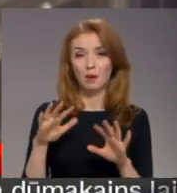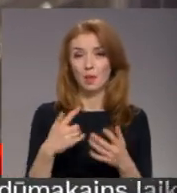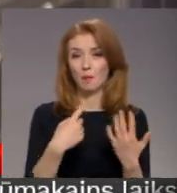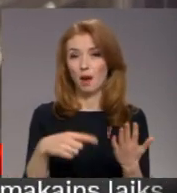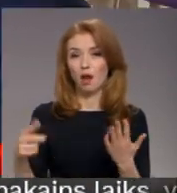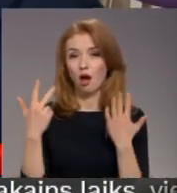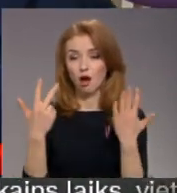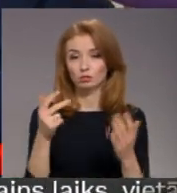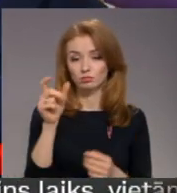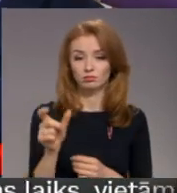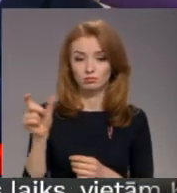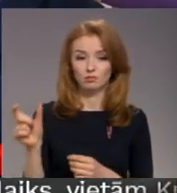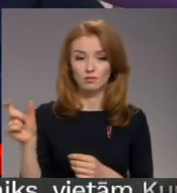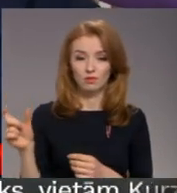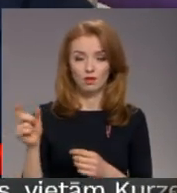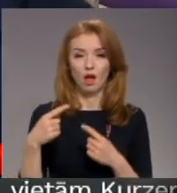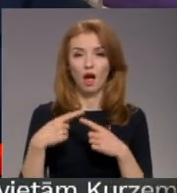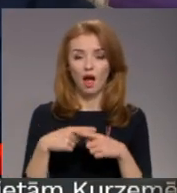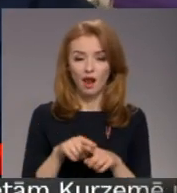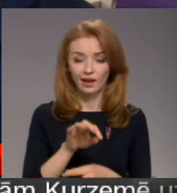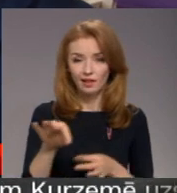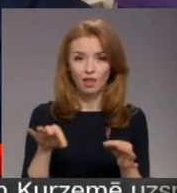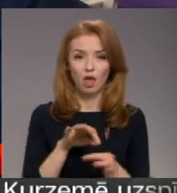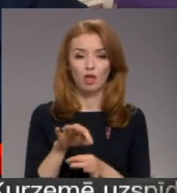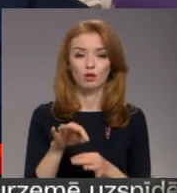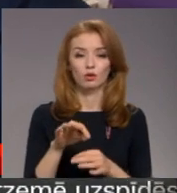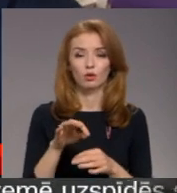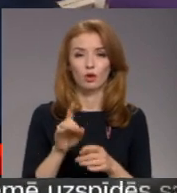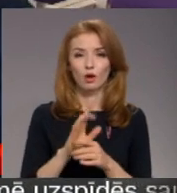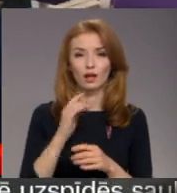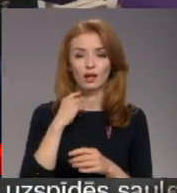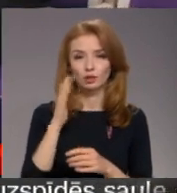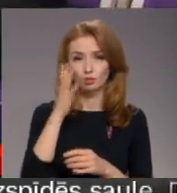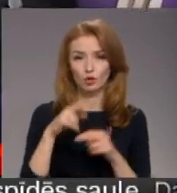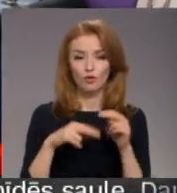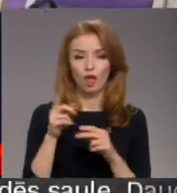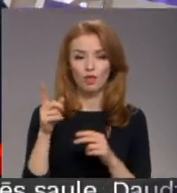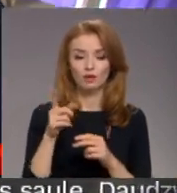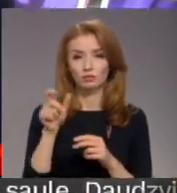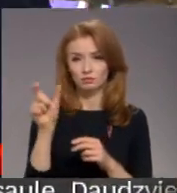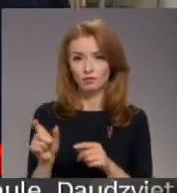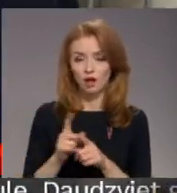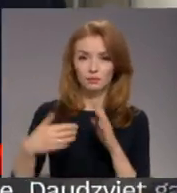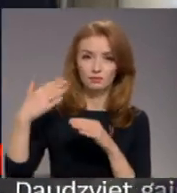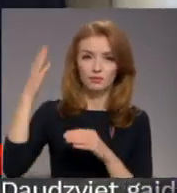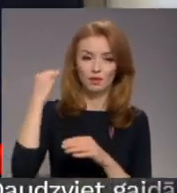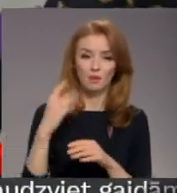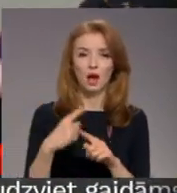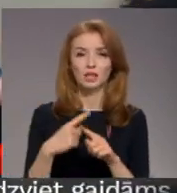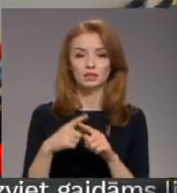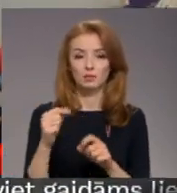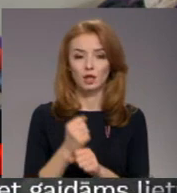8 apsūdzētos ekspertus, arhitektu būvdarbu vadītāju, Rīgas būvvaldes amatpersonas un toreizējo Maksimas darba